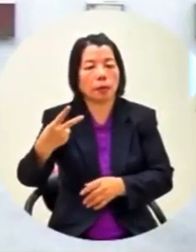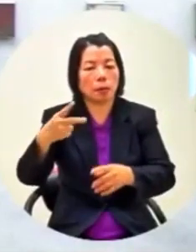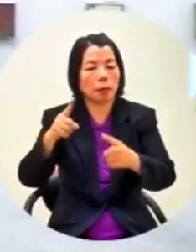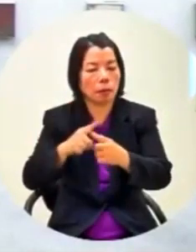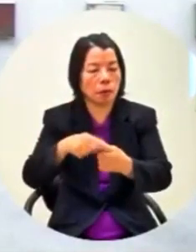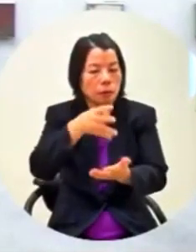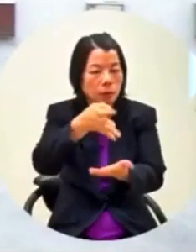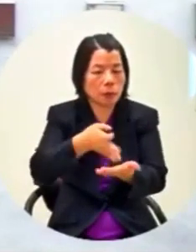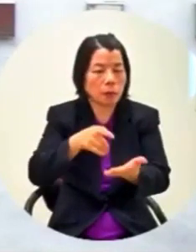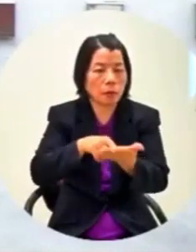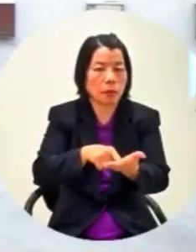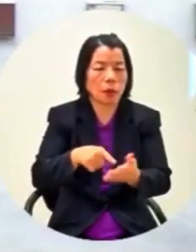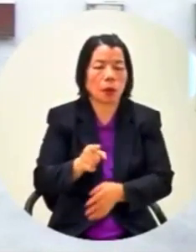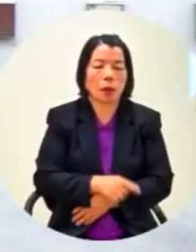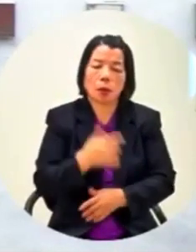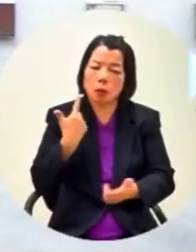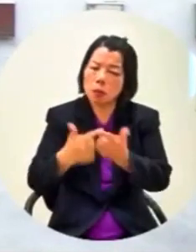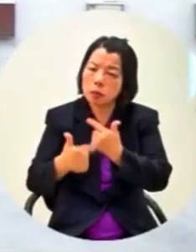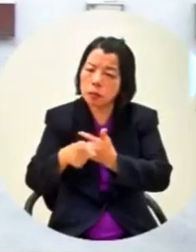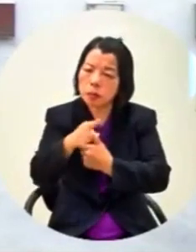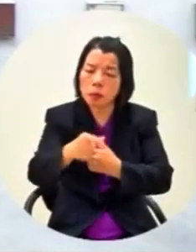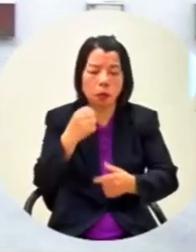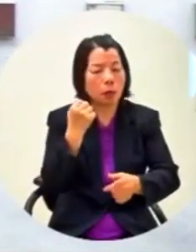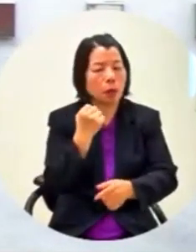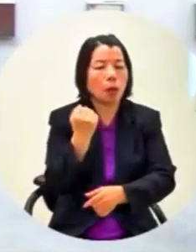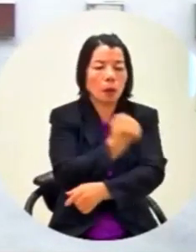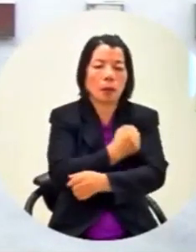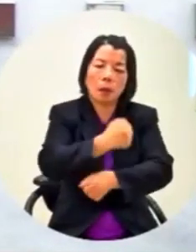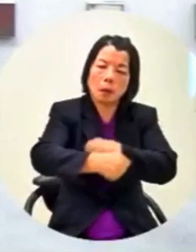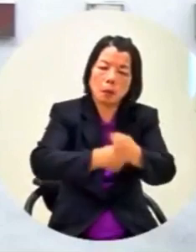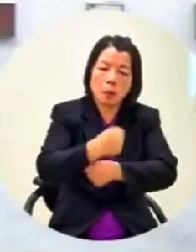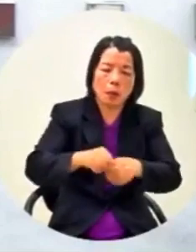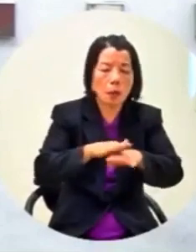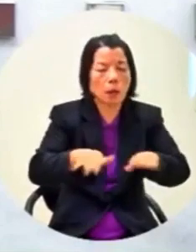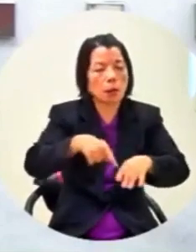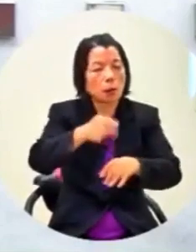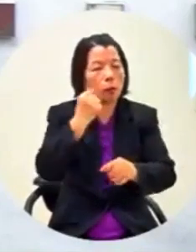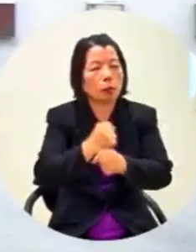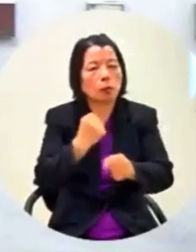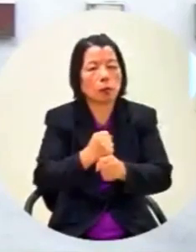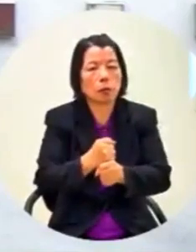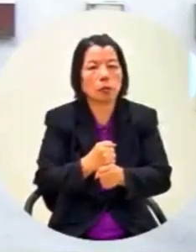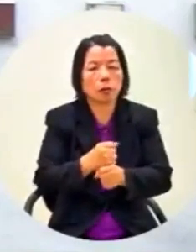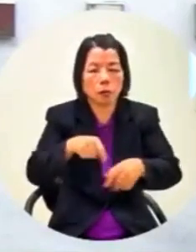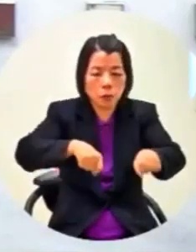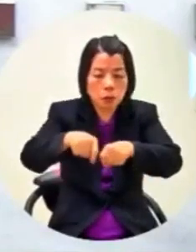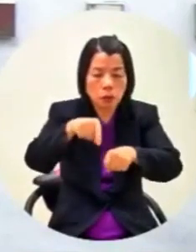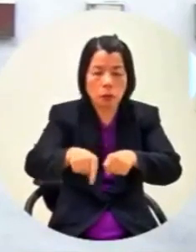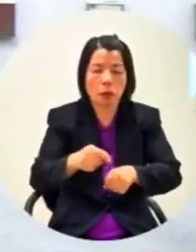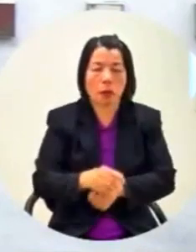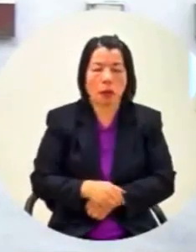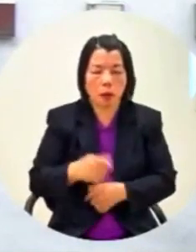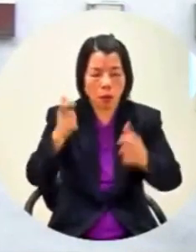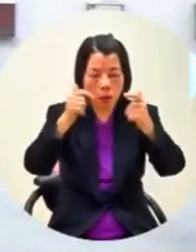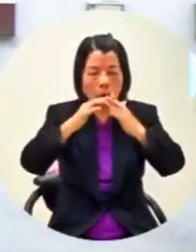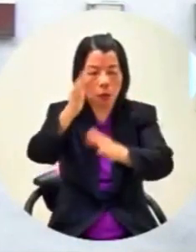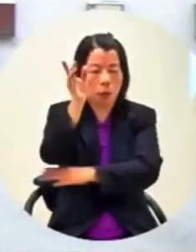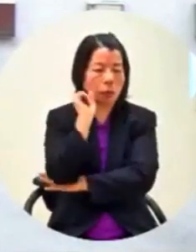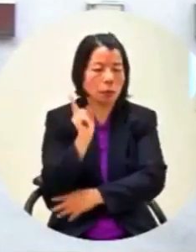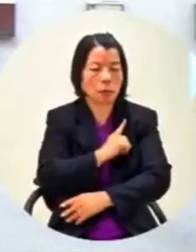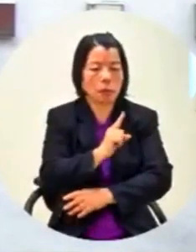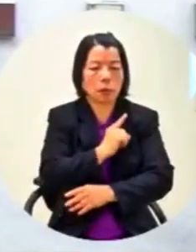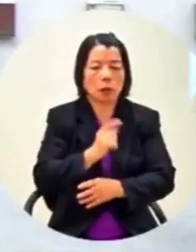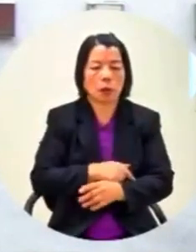对无法适用劳动部安心及时上工计划的劳工，市政府自行推出了暖心计划，